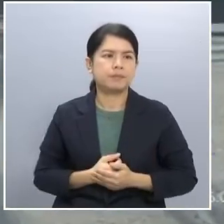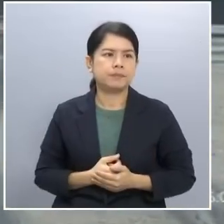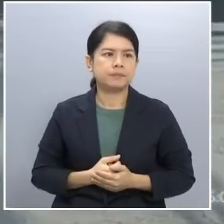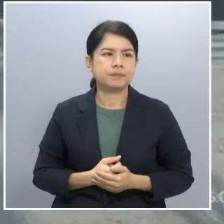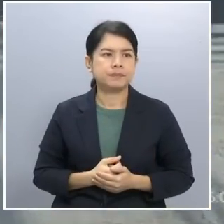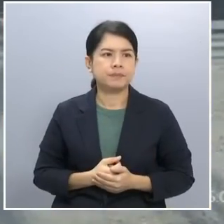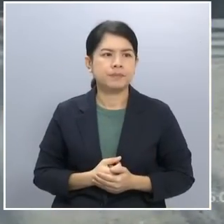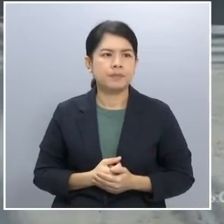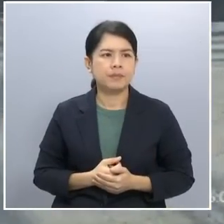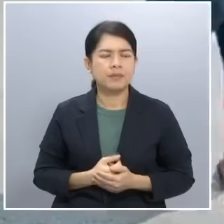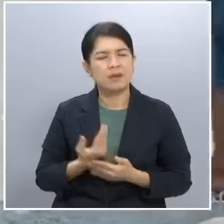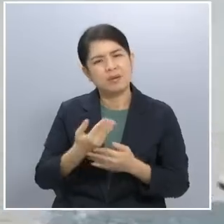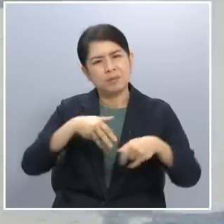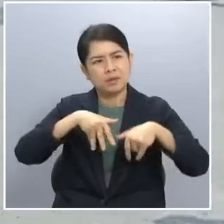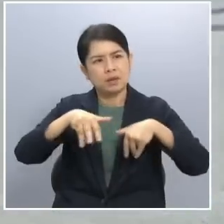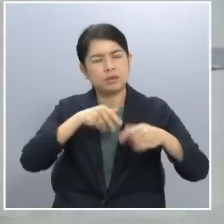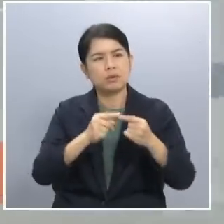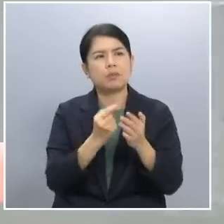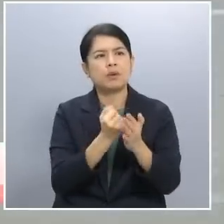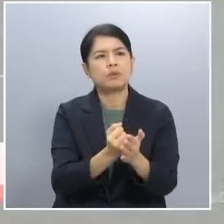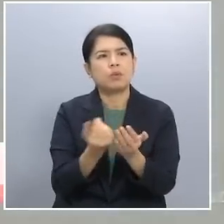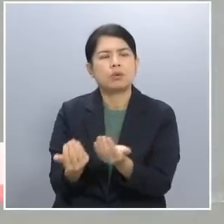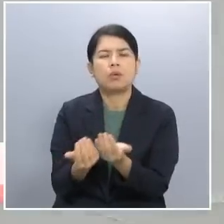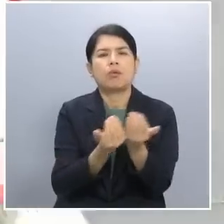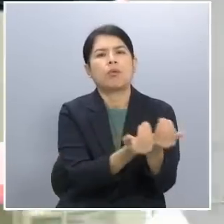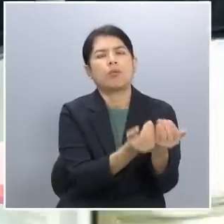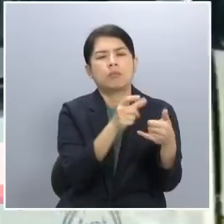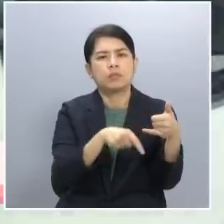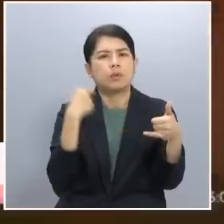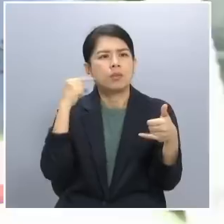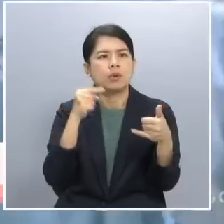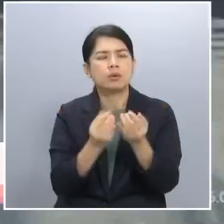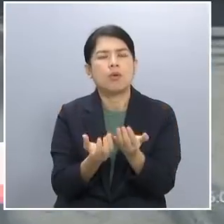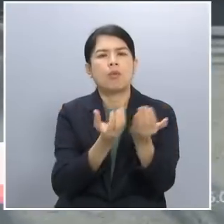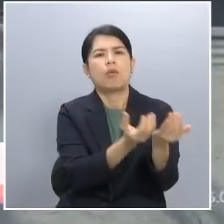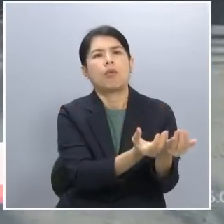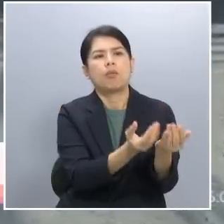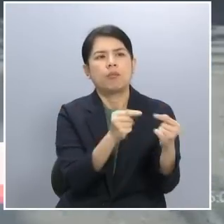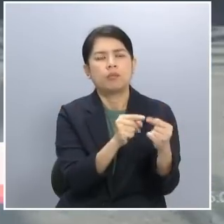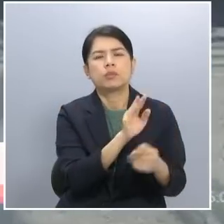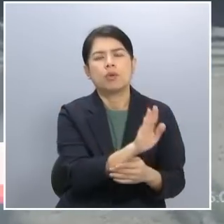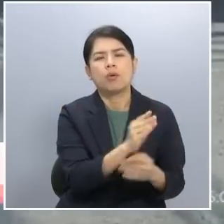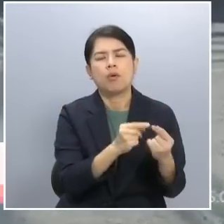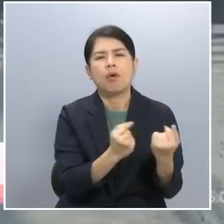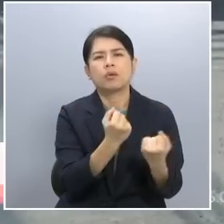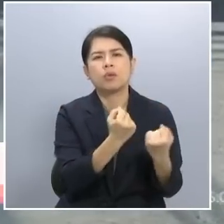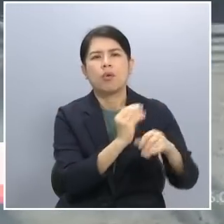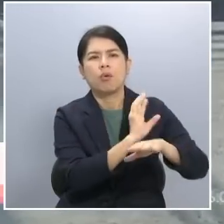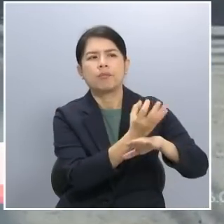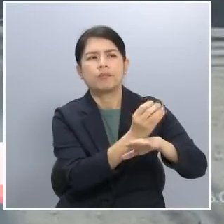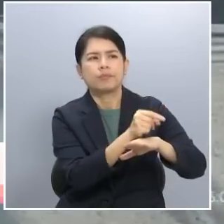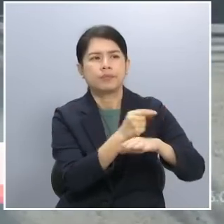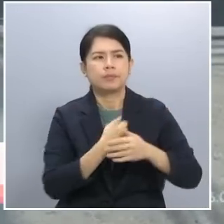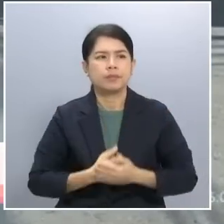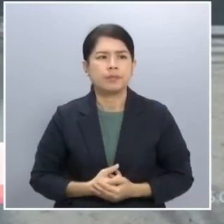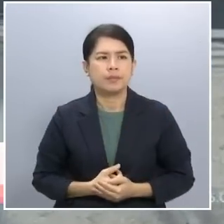ชาวบ้านไปช่วยนะคะช่วยกันอุ้มมาที่รถพยาบาล ครับเนี่ยนะฮะ